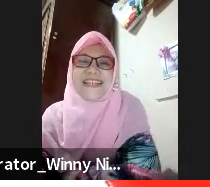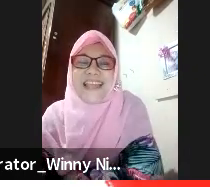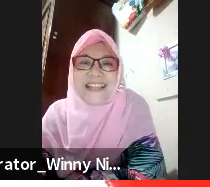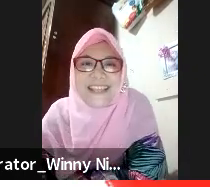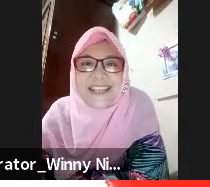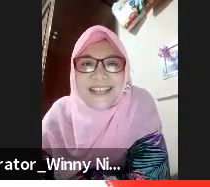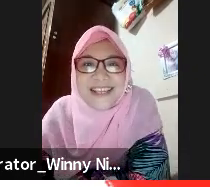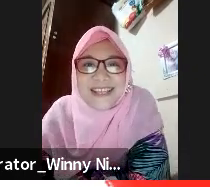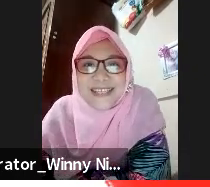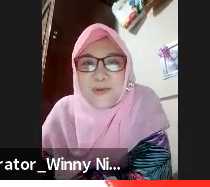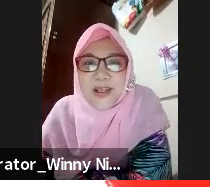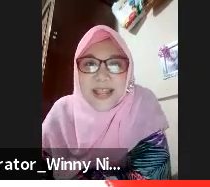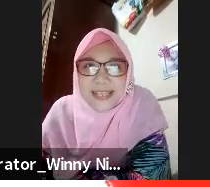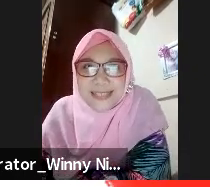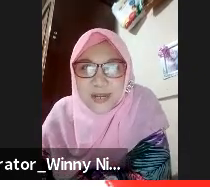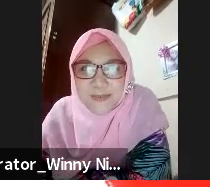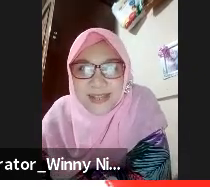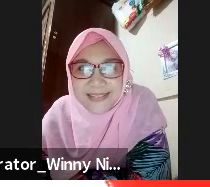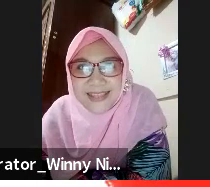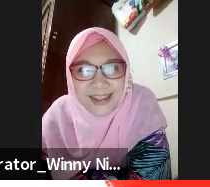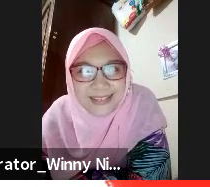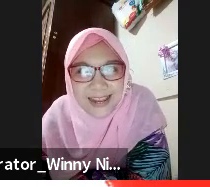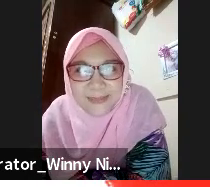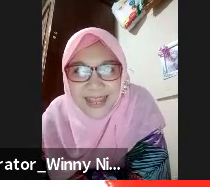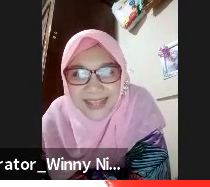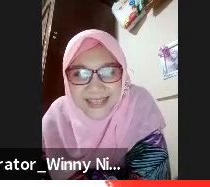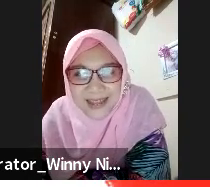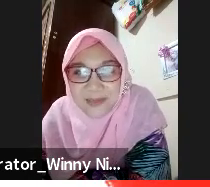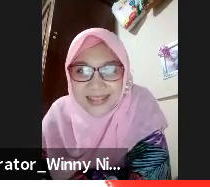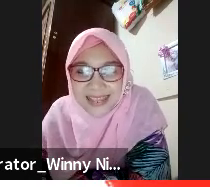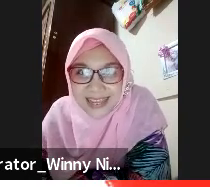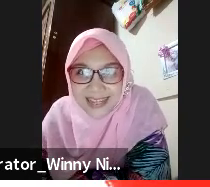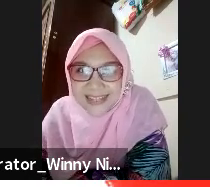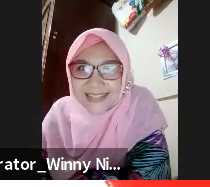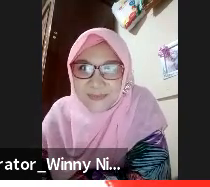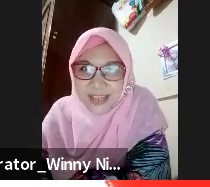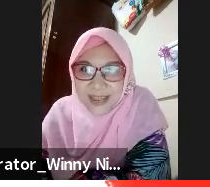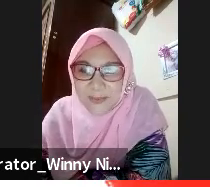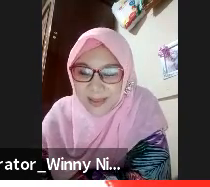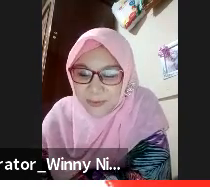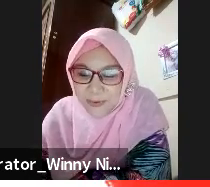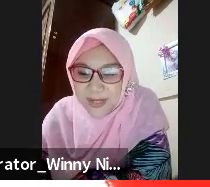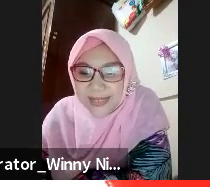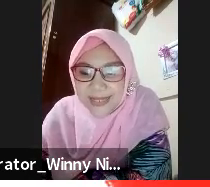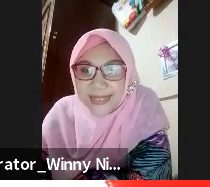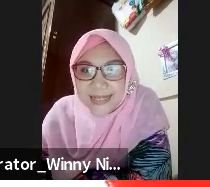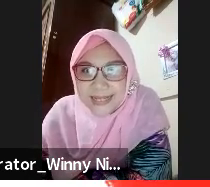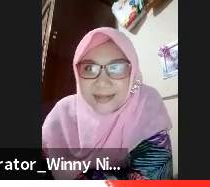yang ceria ini. Semoga kita semua diberi kesehatan, salam sehat, salam bahagia semuanya Bapak Ibu.